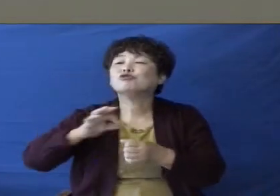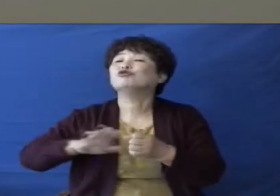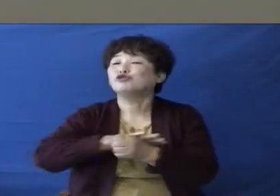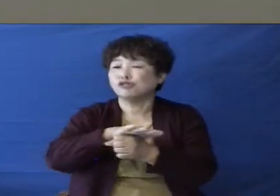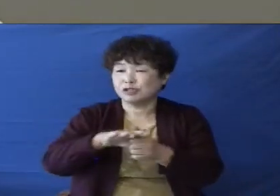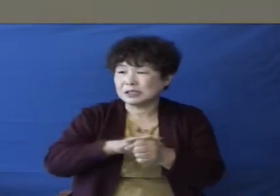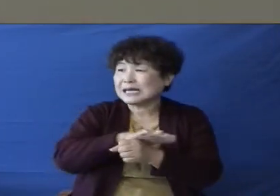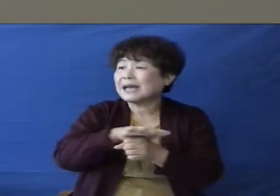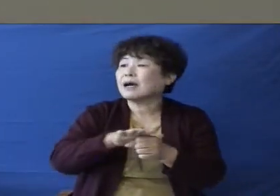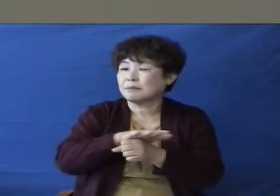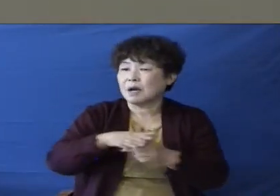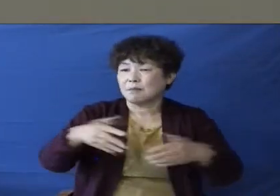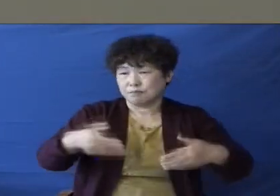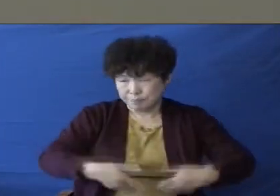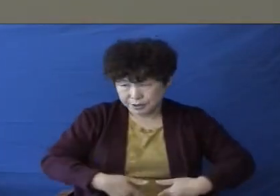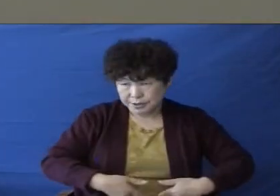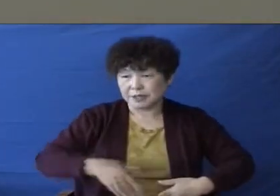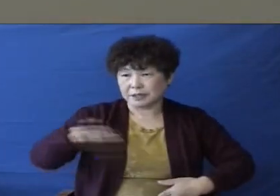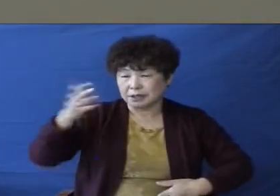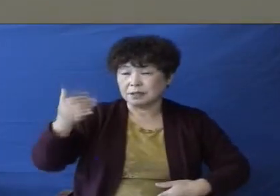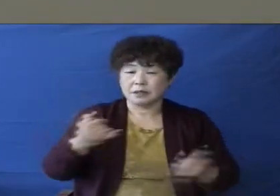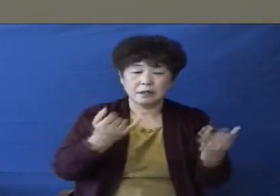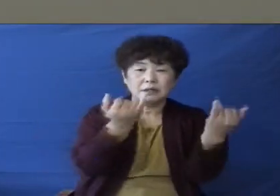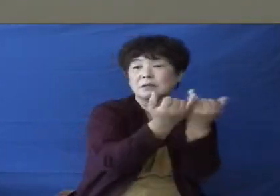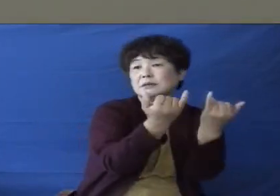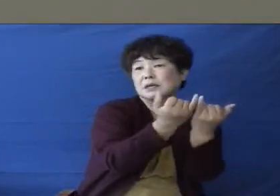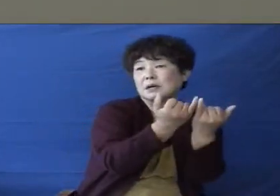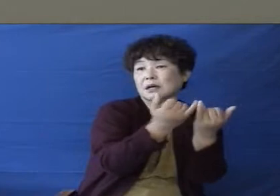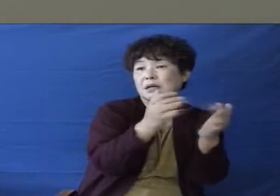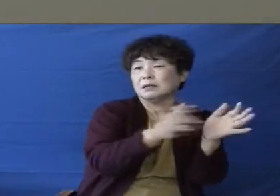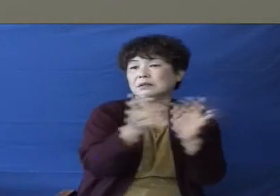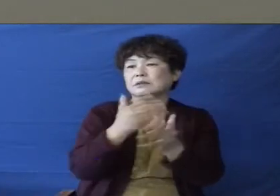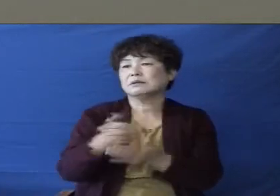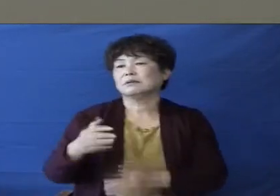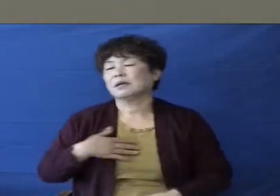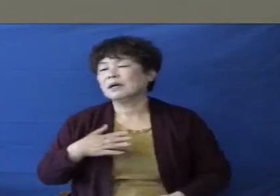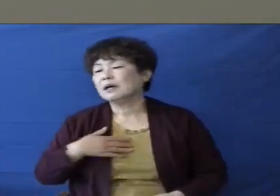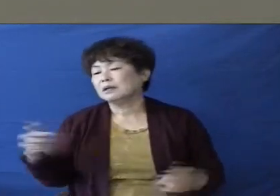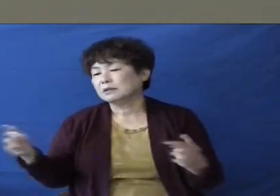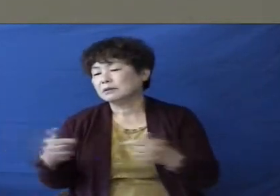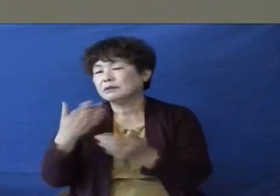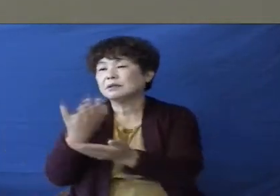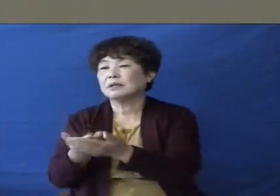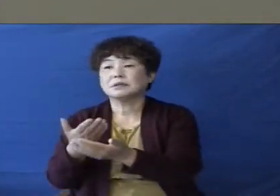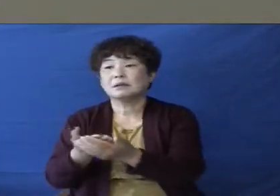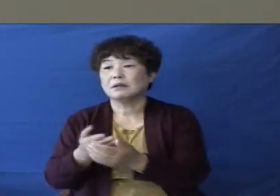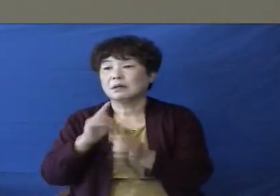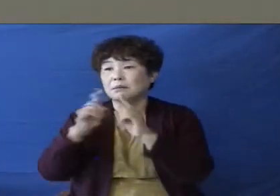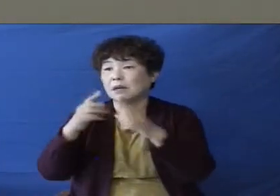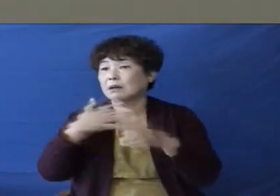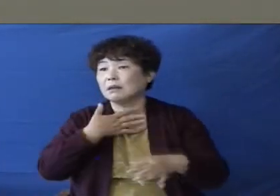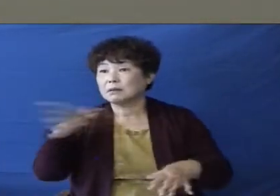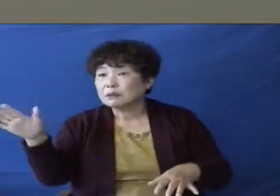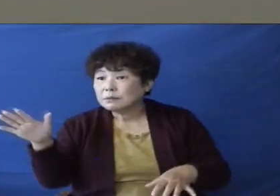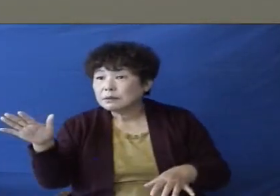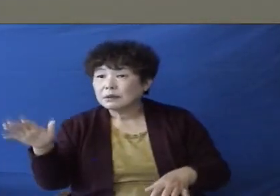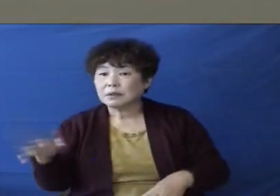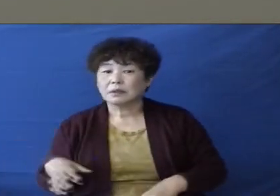여인에게 여인이 예수님께 9차 달라 고 얘기한 것도 아니에요 예수님께서 보시고 불쌍히